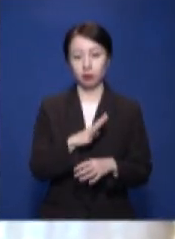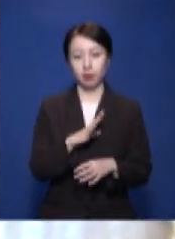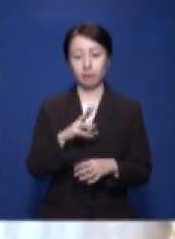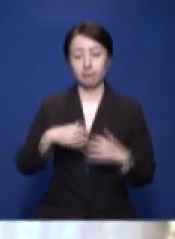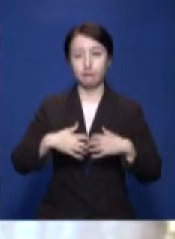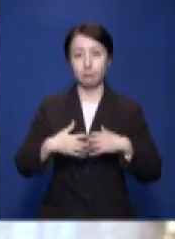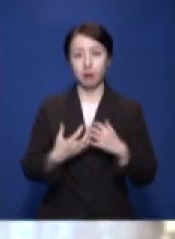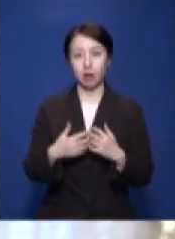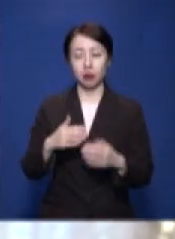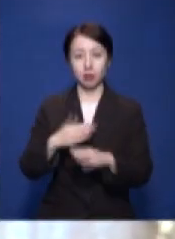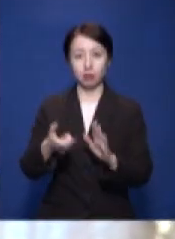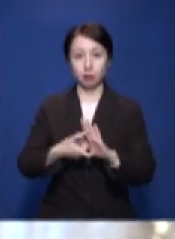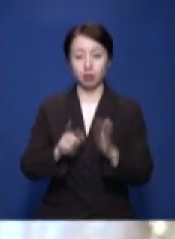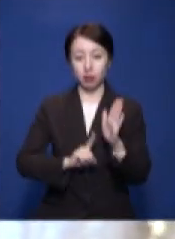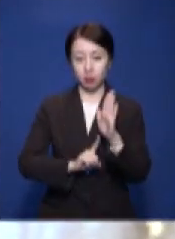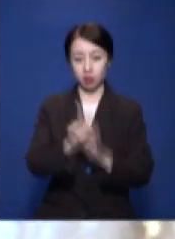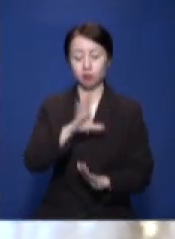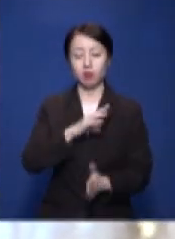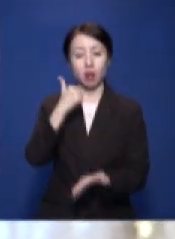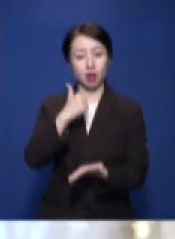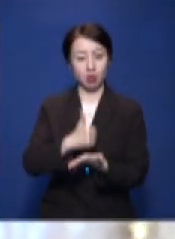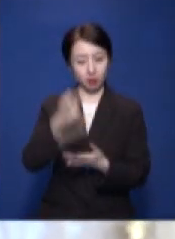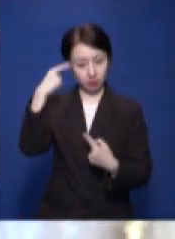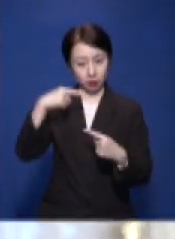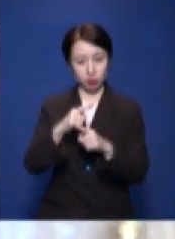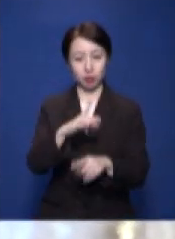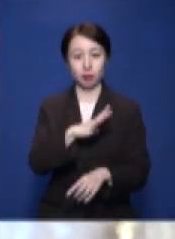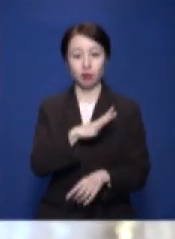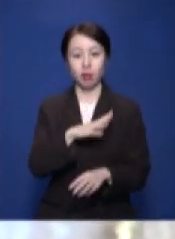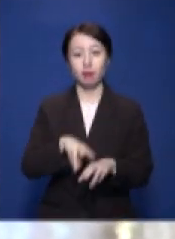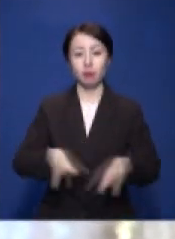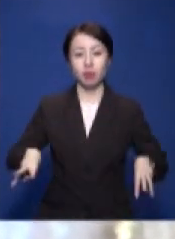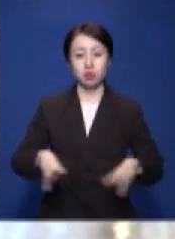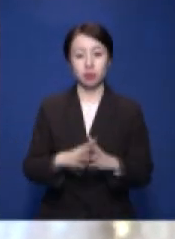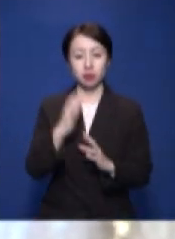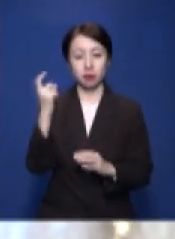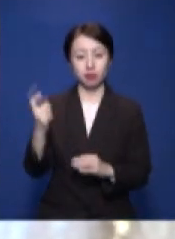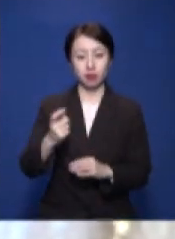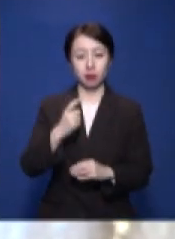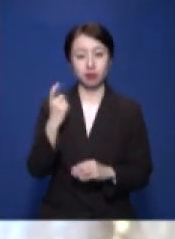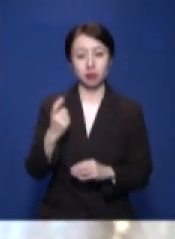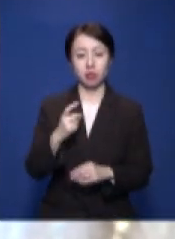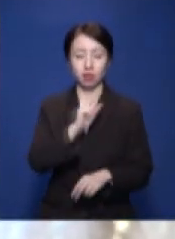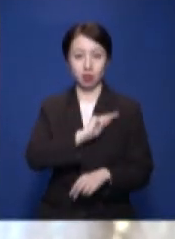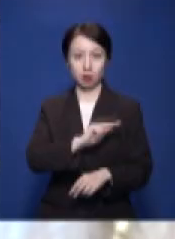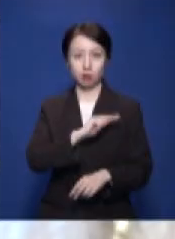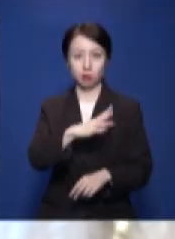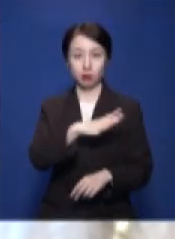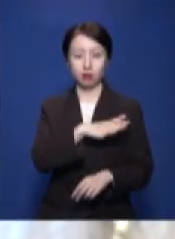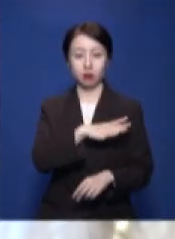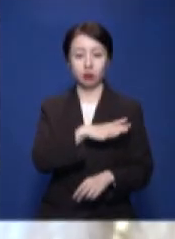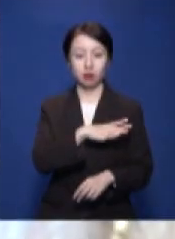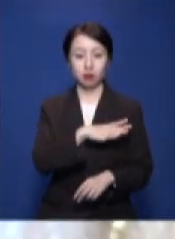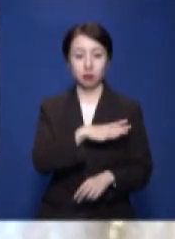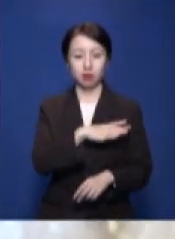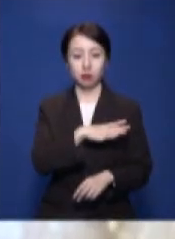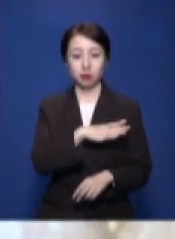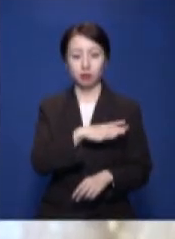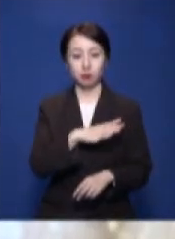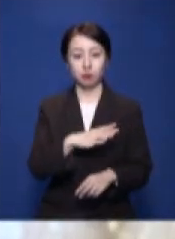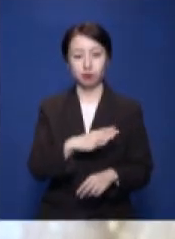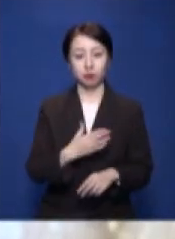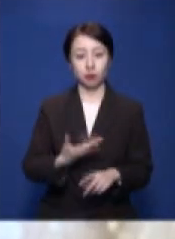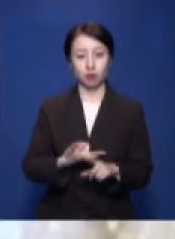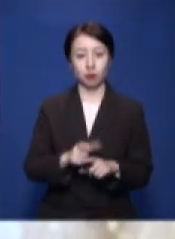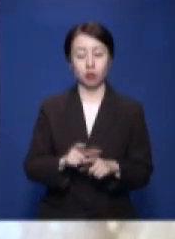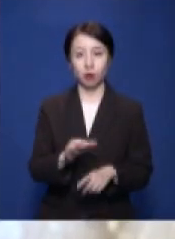Механик отделениеден бастадым, главный инженер болдым. Министерство сельского хозяйства істедім 90 жылдарының аяғында.